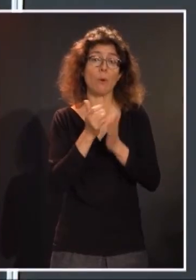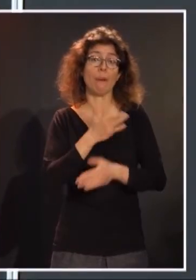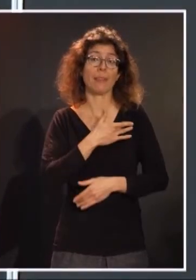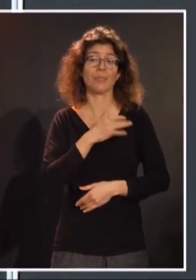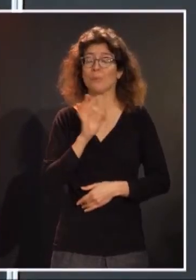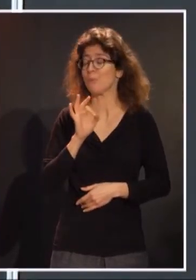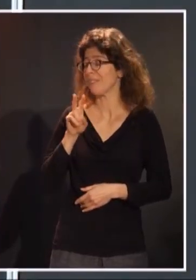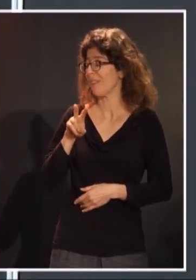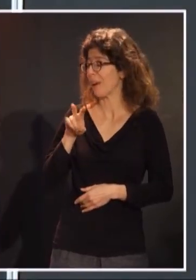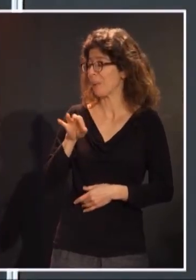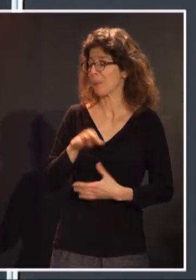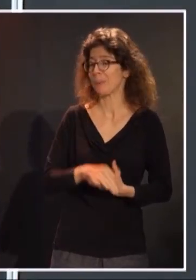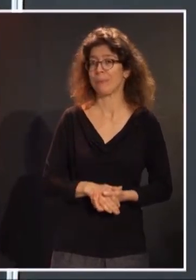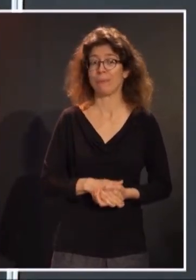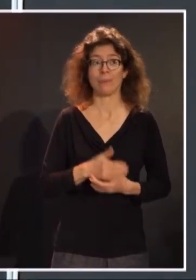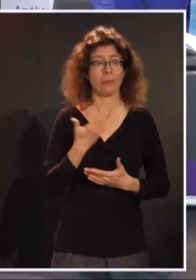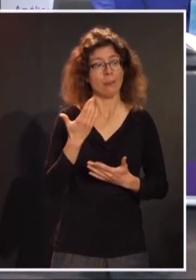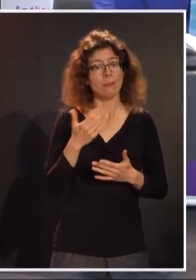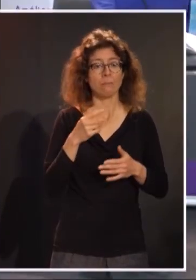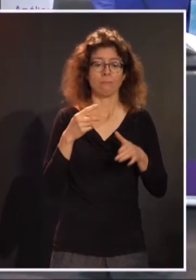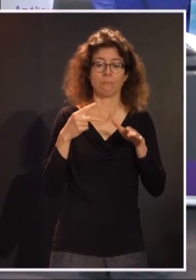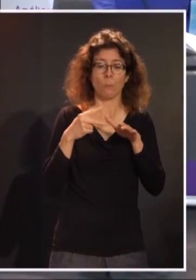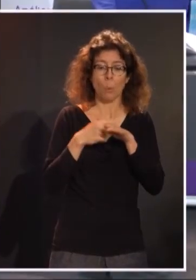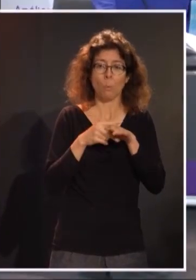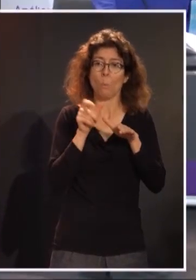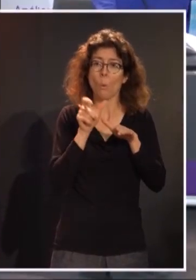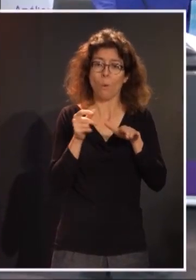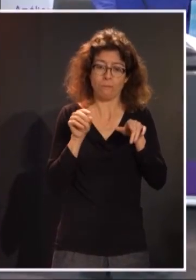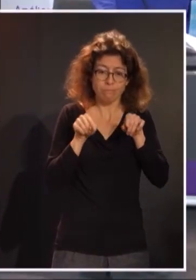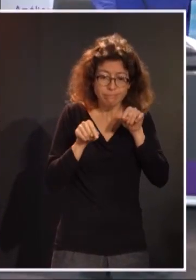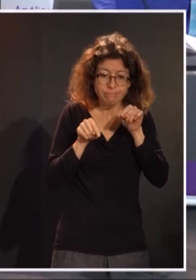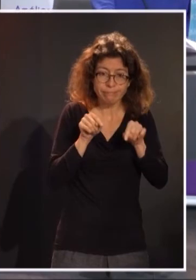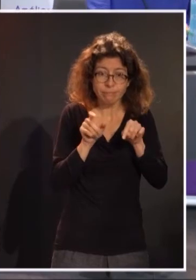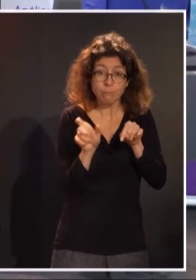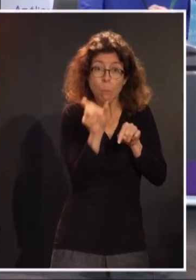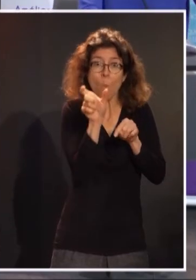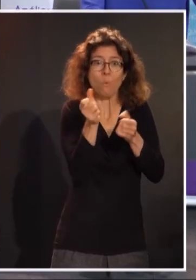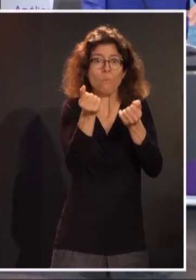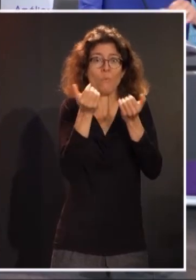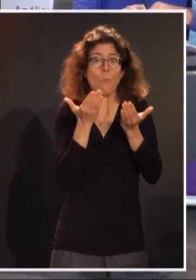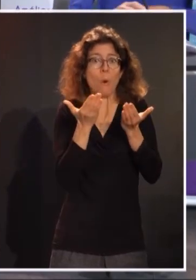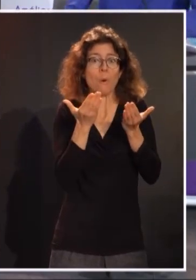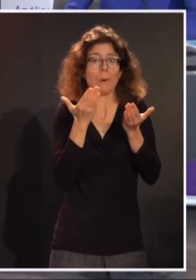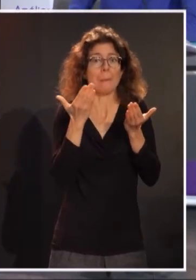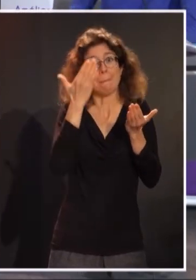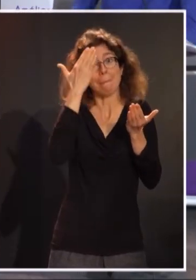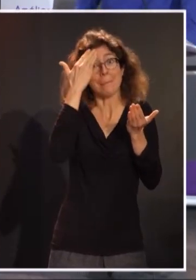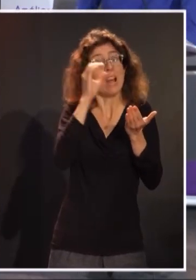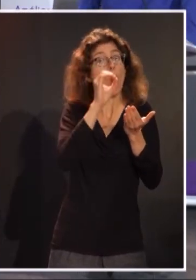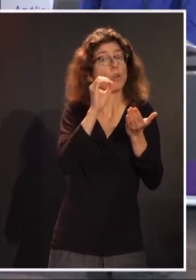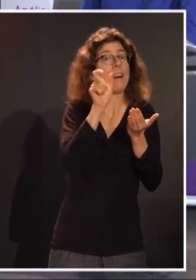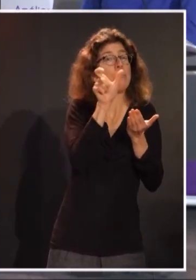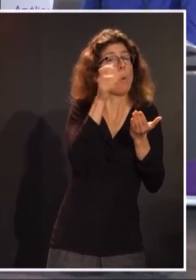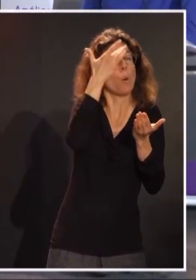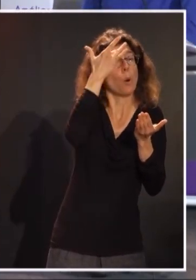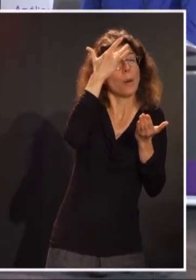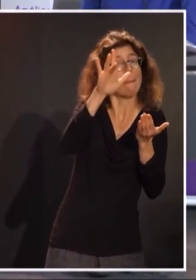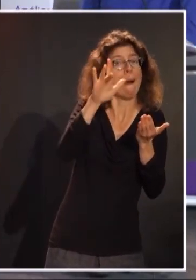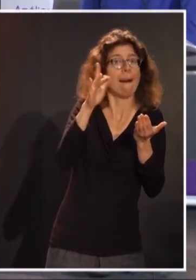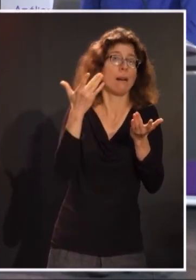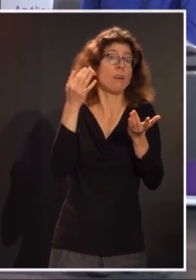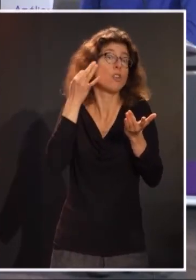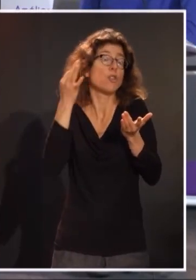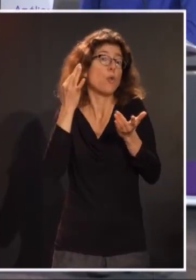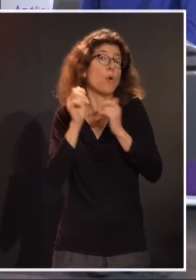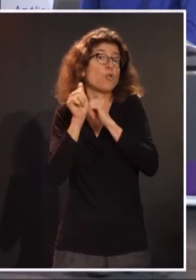et peu de prédicteurs phonétiques proposent ça, et ça permet vraiment d'aller plus vite dans le choix des mots en fait